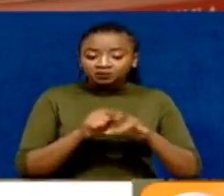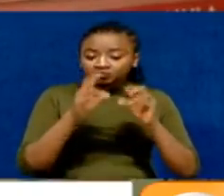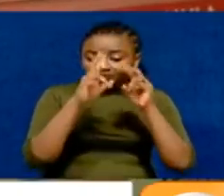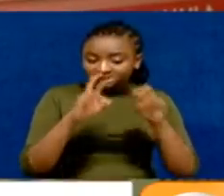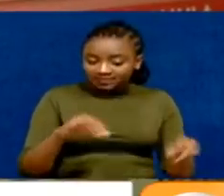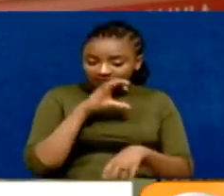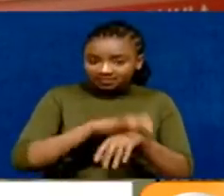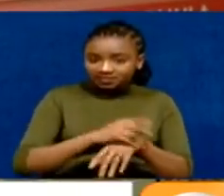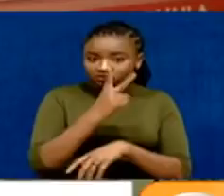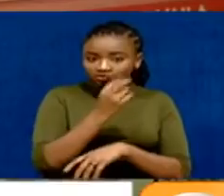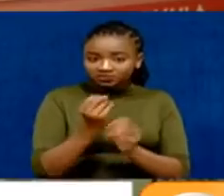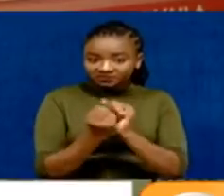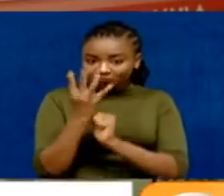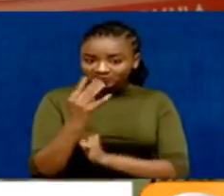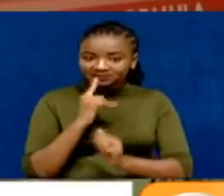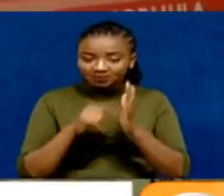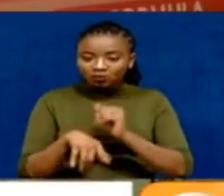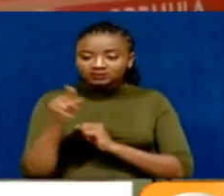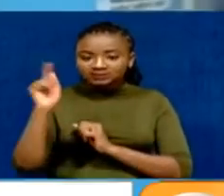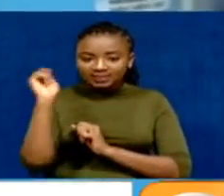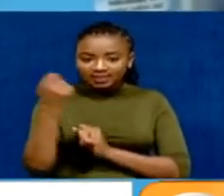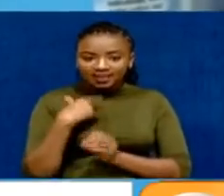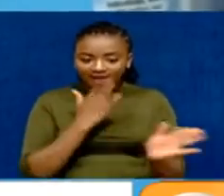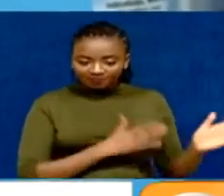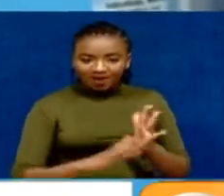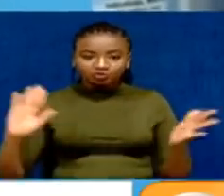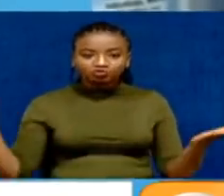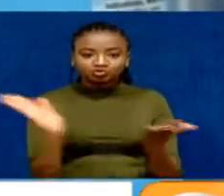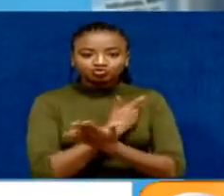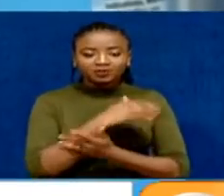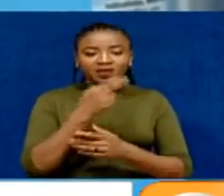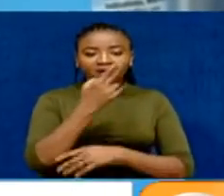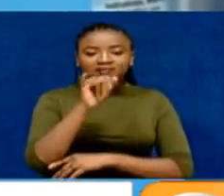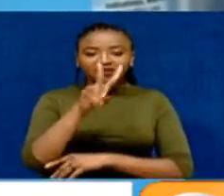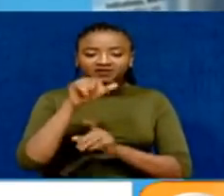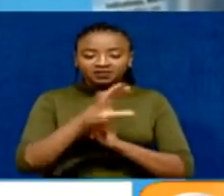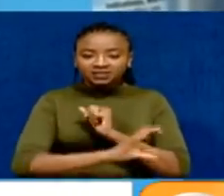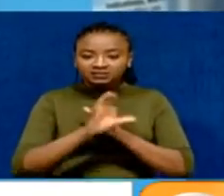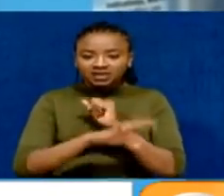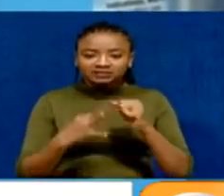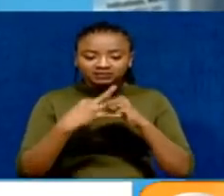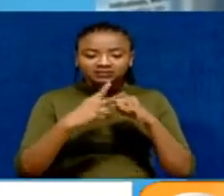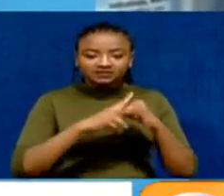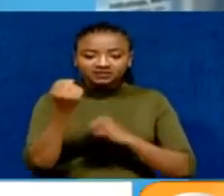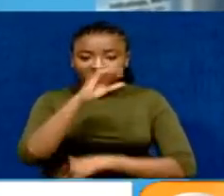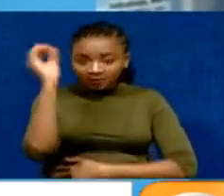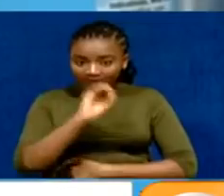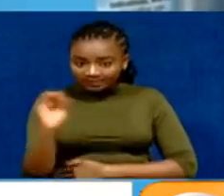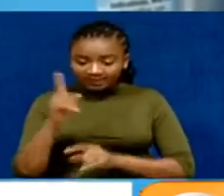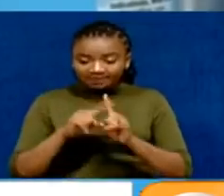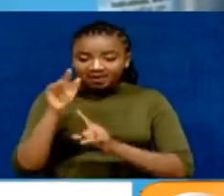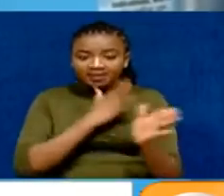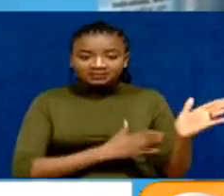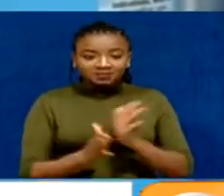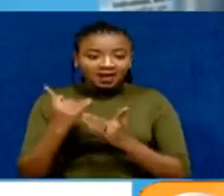2014, Kenya ilikuwa na mpango wa kuangamiza ukimwi nchini angalau kwa 75%, ila mpango